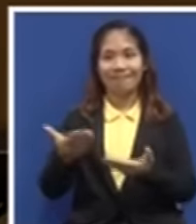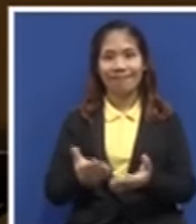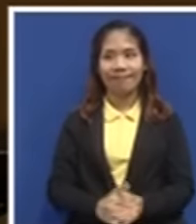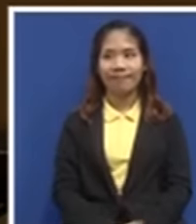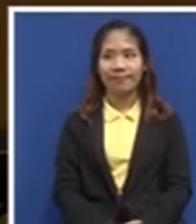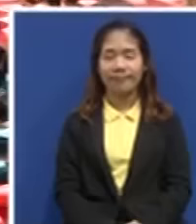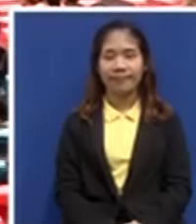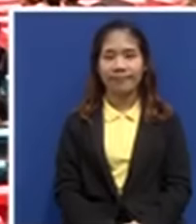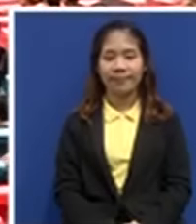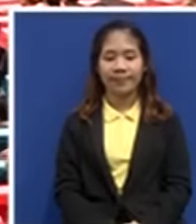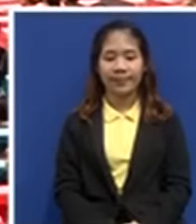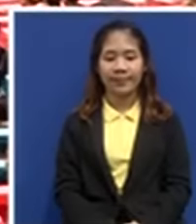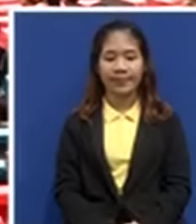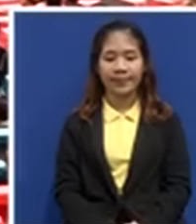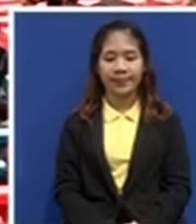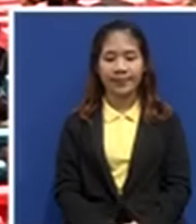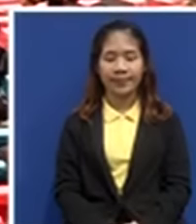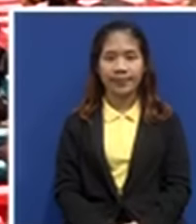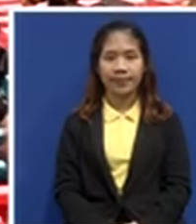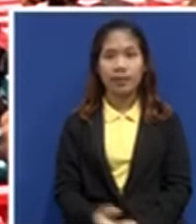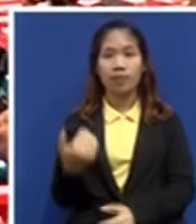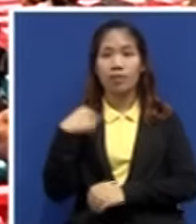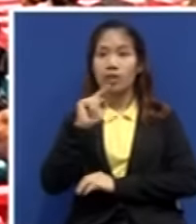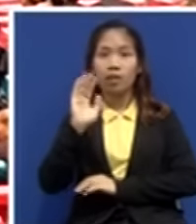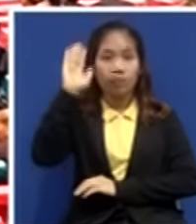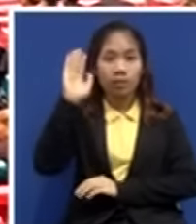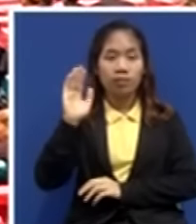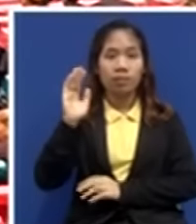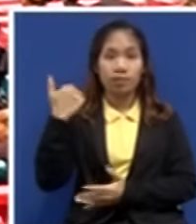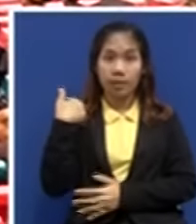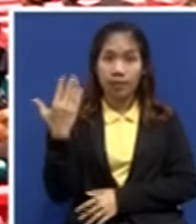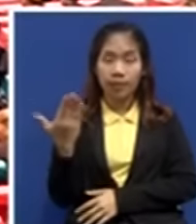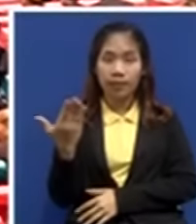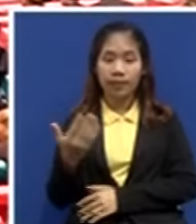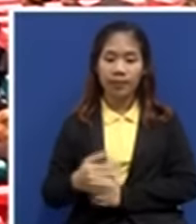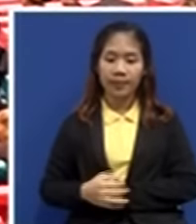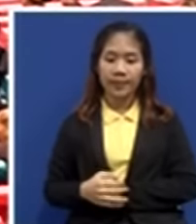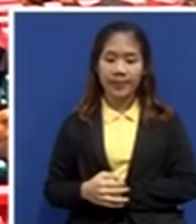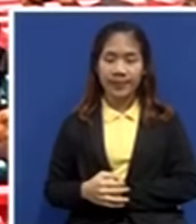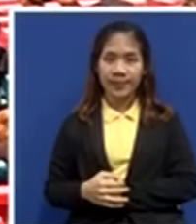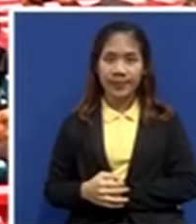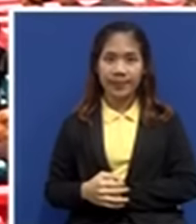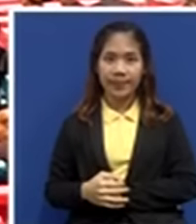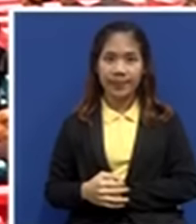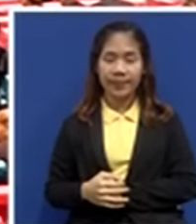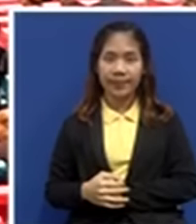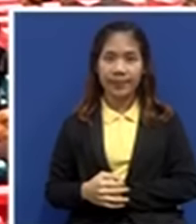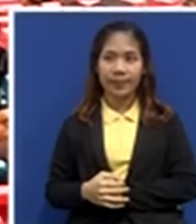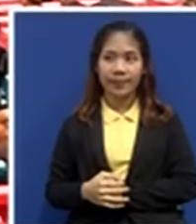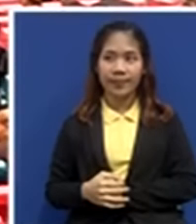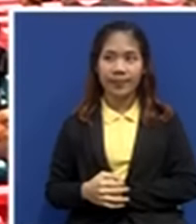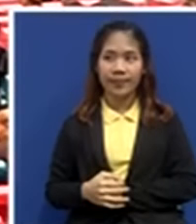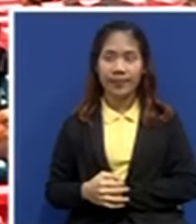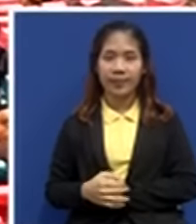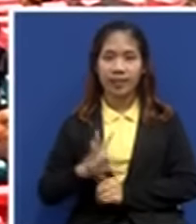พูดต่อ ครับครับ มีอะไรประท้วงเปล่าถ้าไม่ใช่ครับเชิญครับ